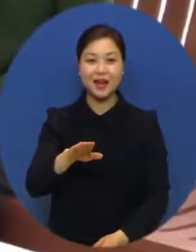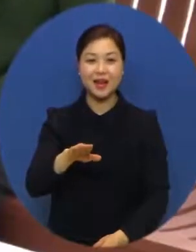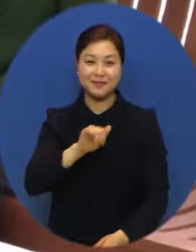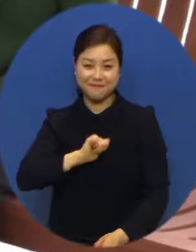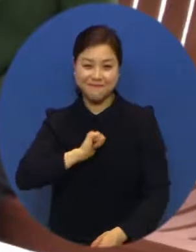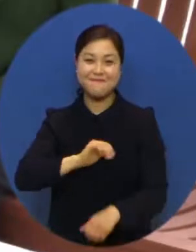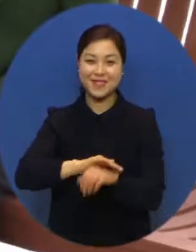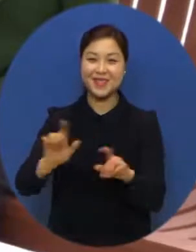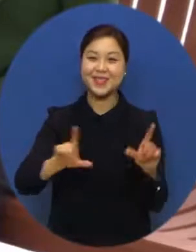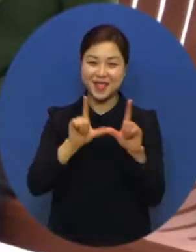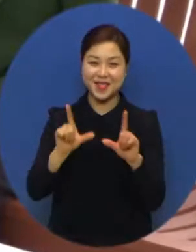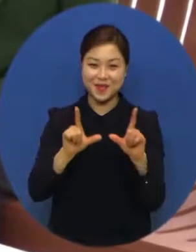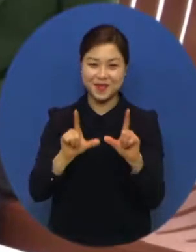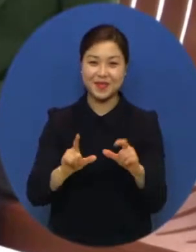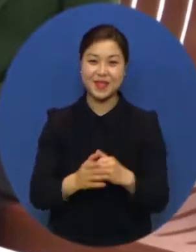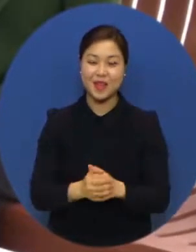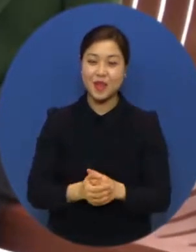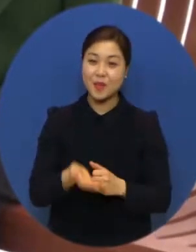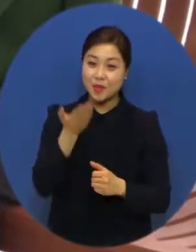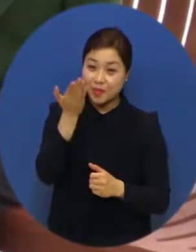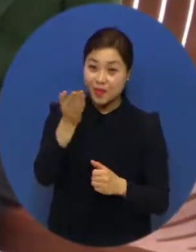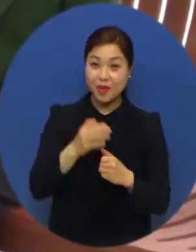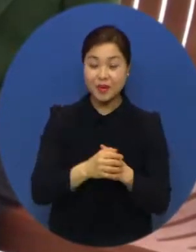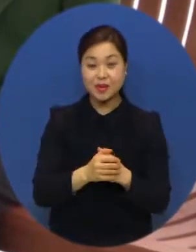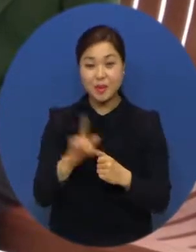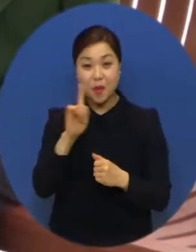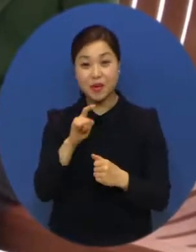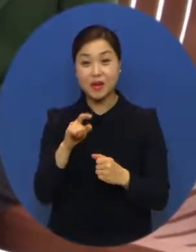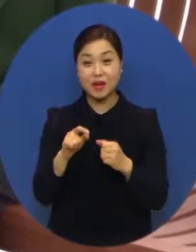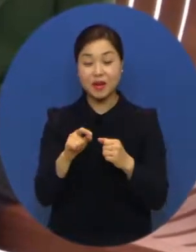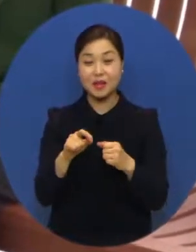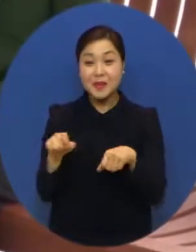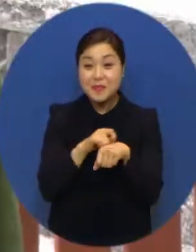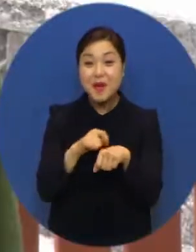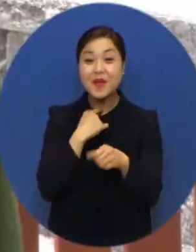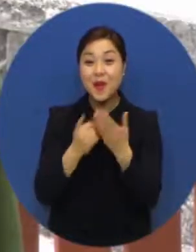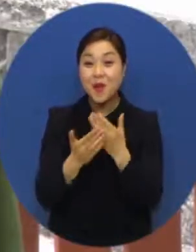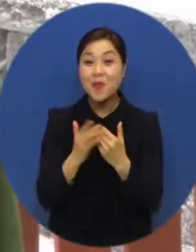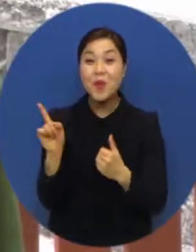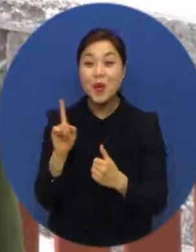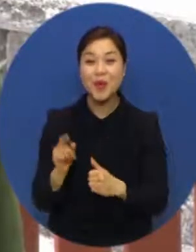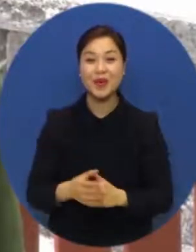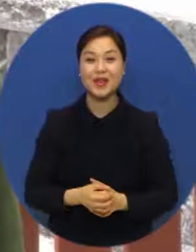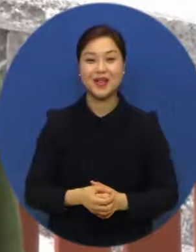지내왔습니다. 혹시 뭐 기억에 남는 에피소드 같은 건 없으시고요? 네, 에피소드라고 하면